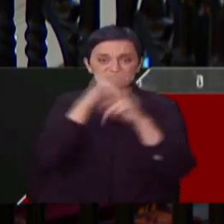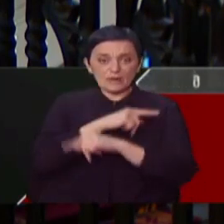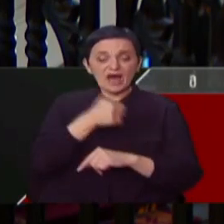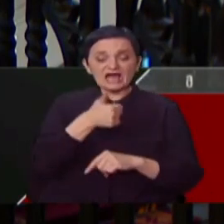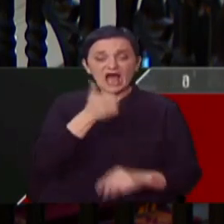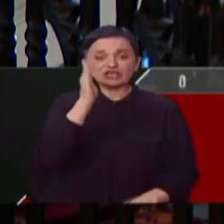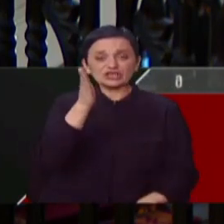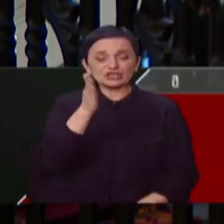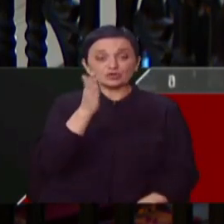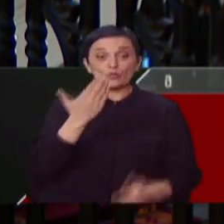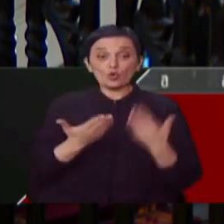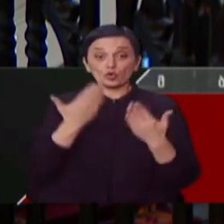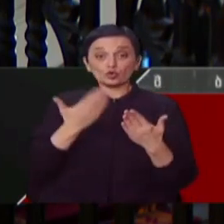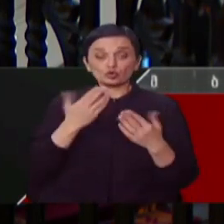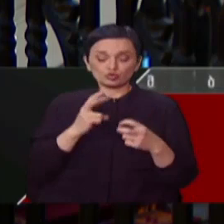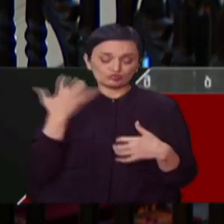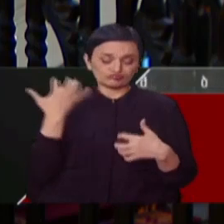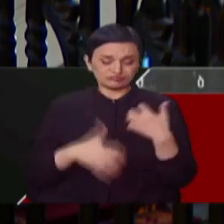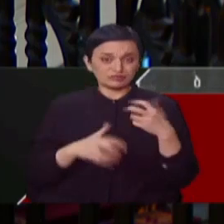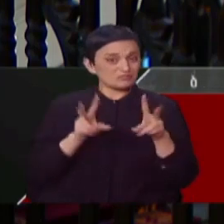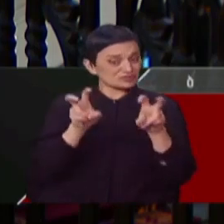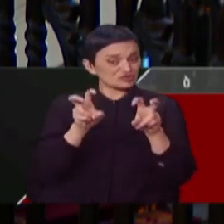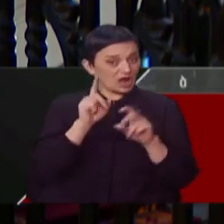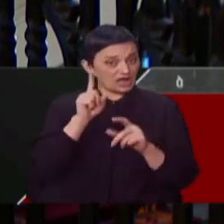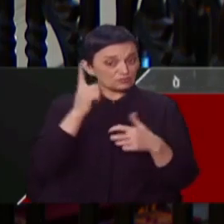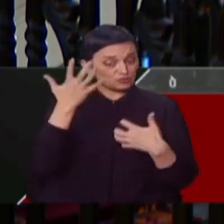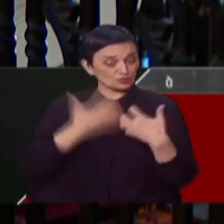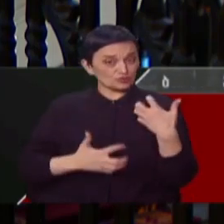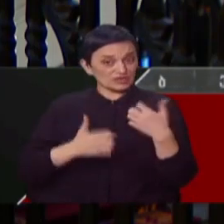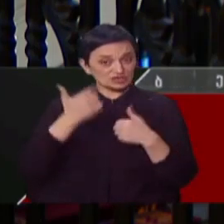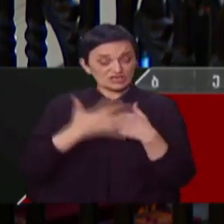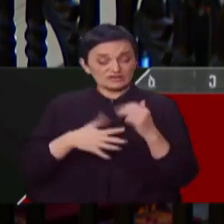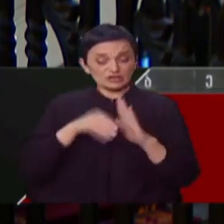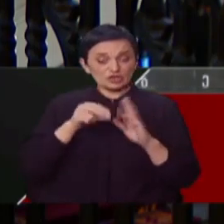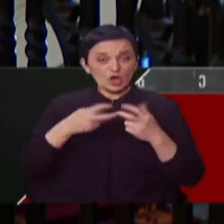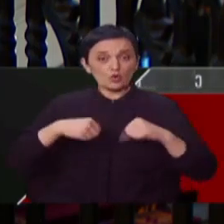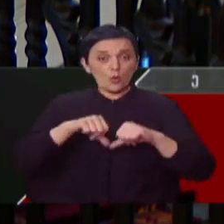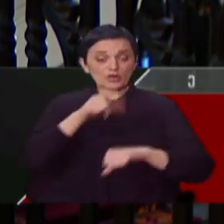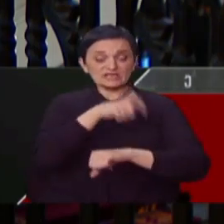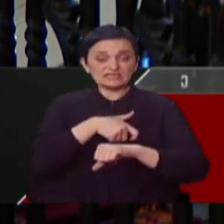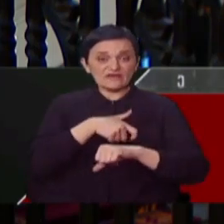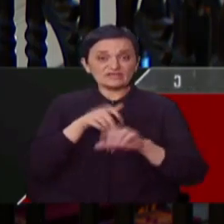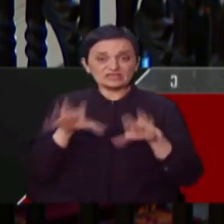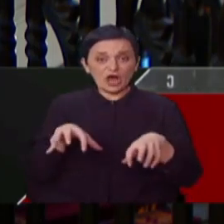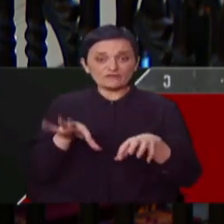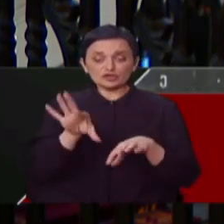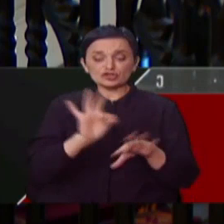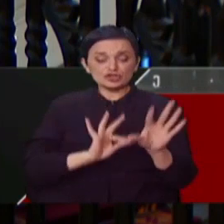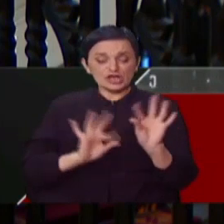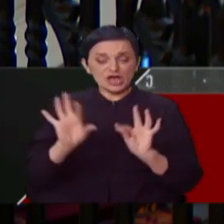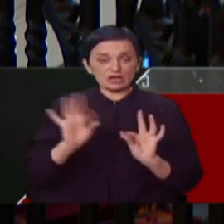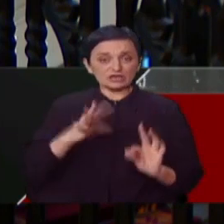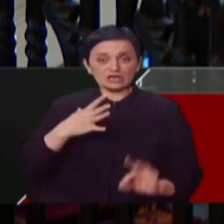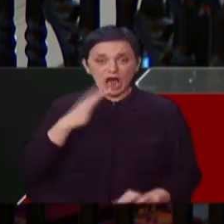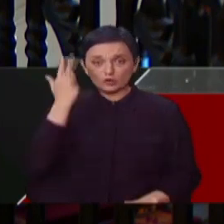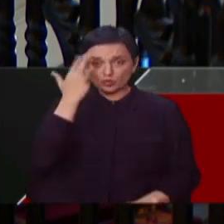კარგი იქნება თუ მიუკერძოებელ ჭალებში ვიძახი და ნეიტრალურ ცენტრალურ საარჩევნო კომისიის წევრს და თავმჯდომარეს შეარჩევს